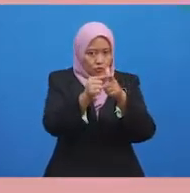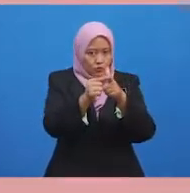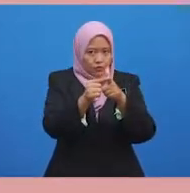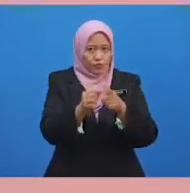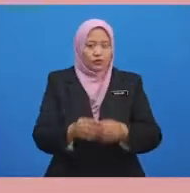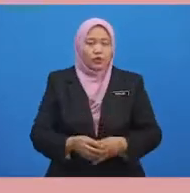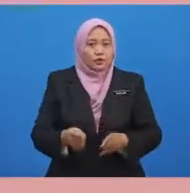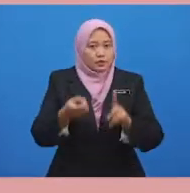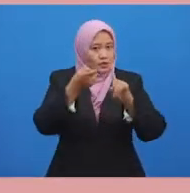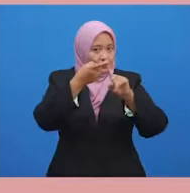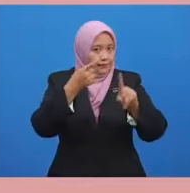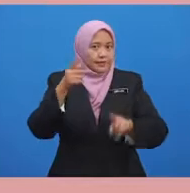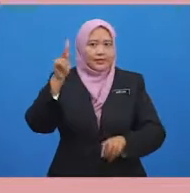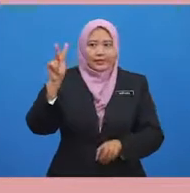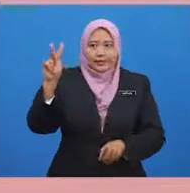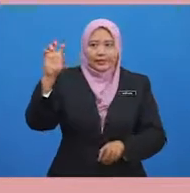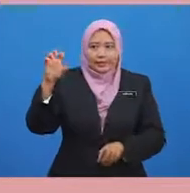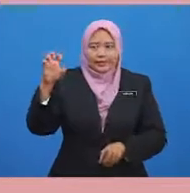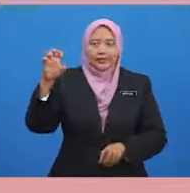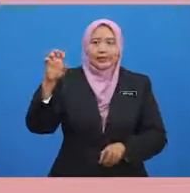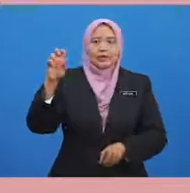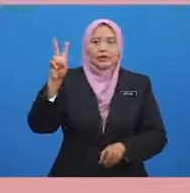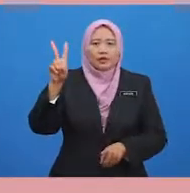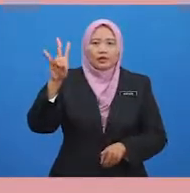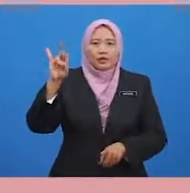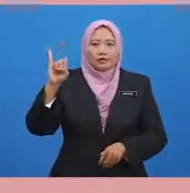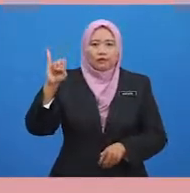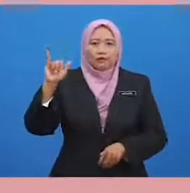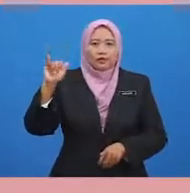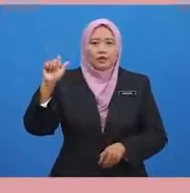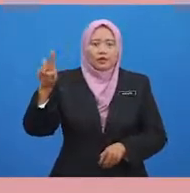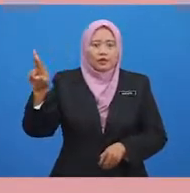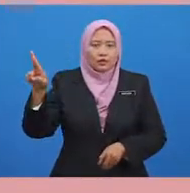Kevlar, iaitu contoh plastik komposit.